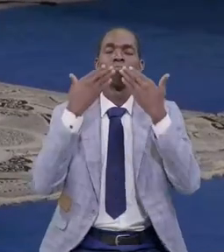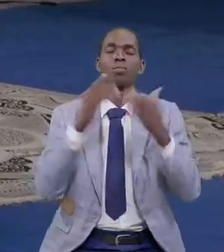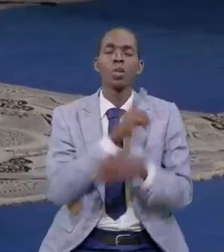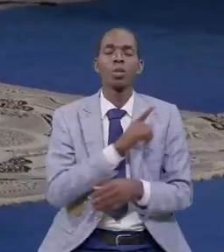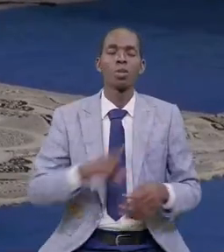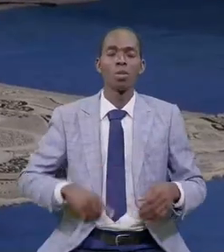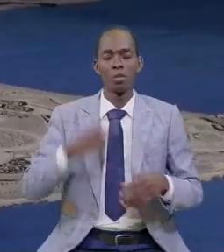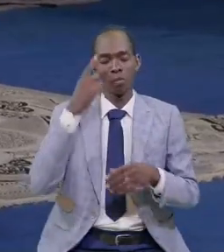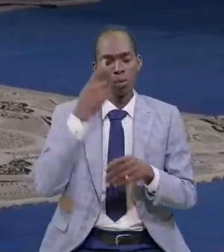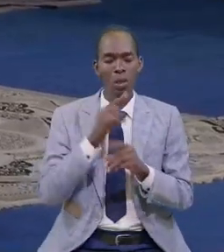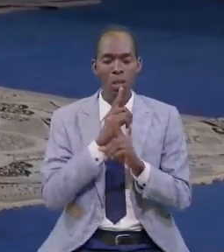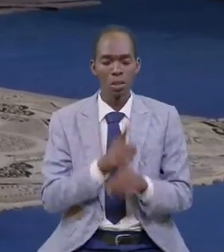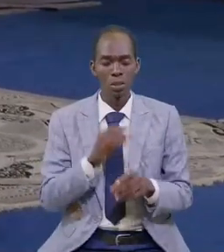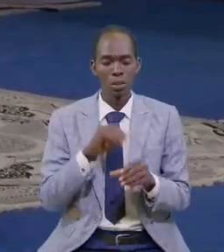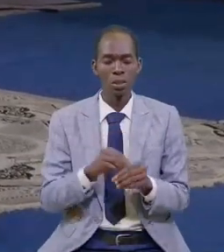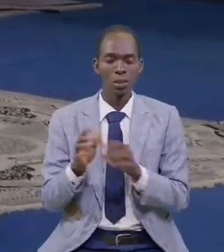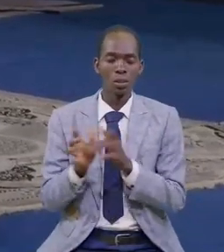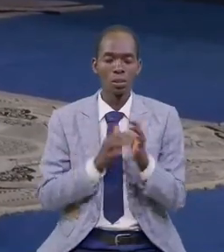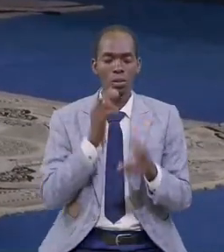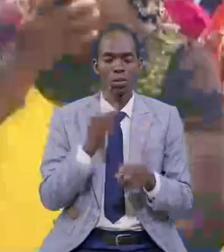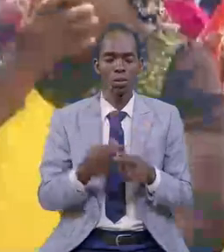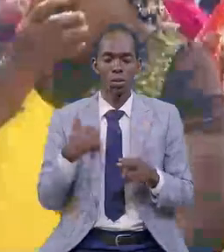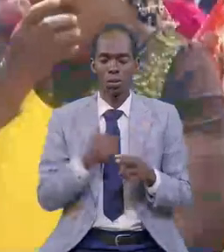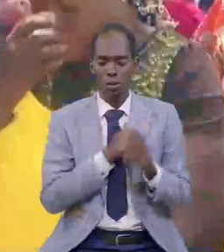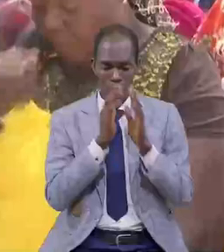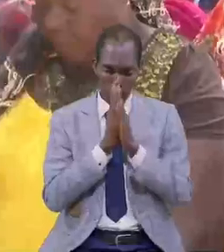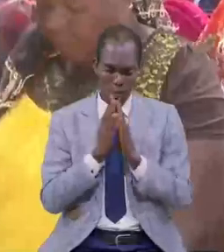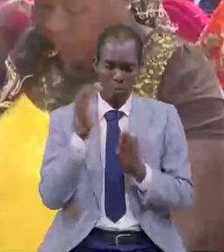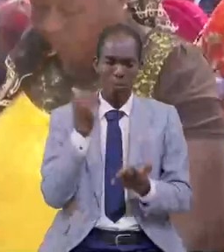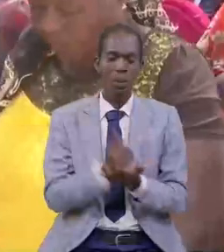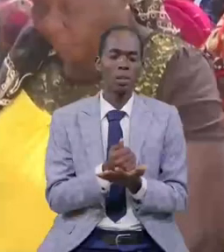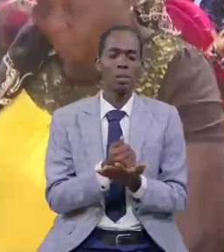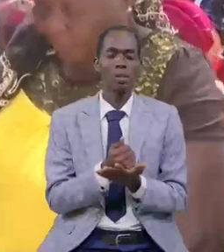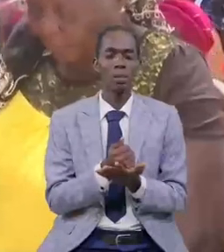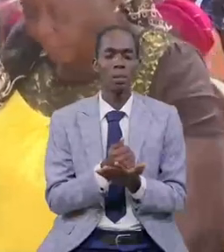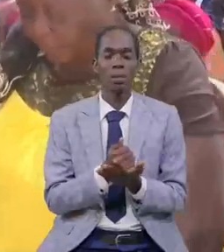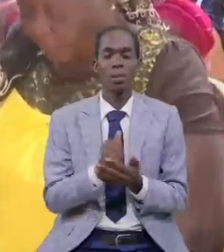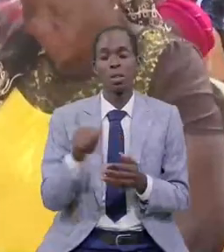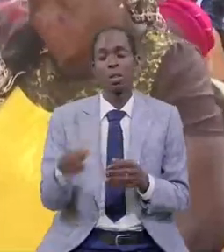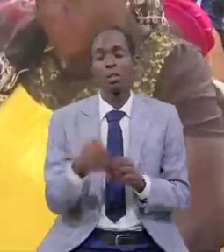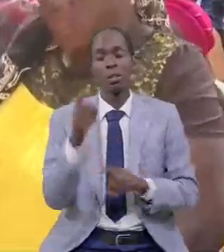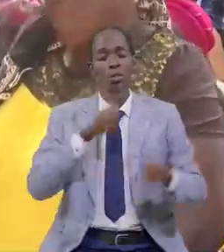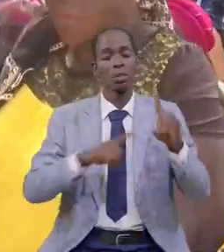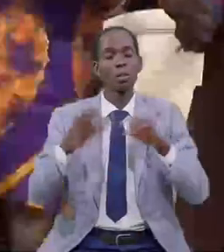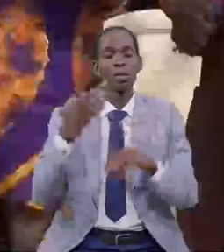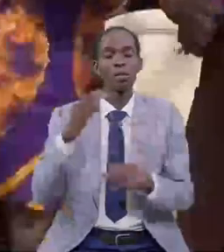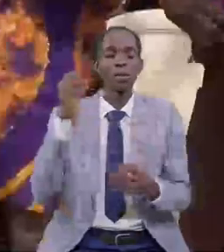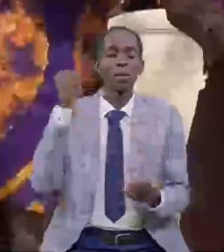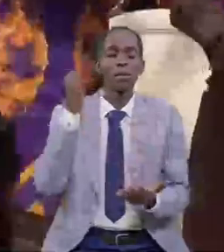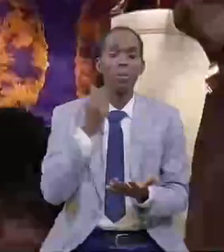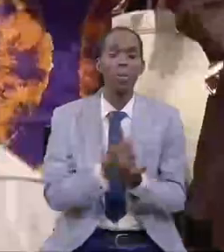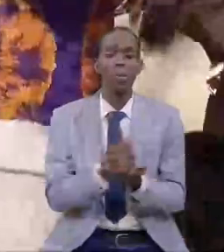réponse au nom de Jésus nous prions un autre AMEN